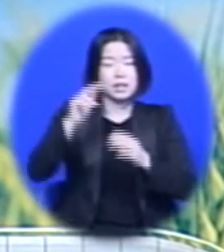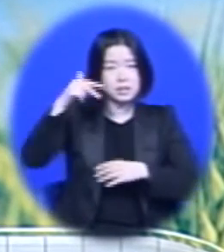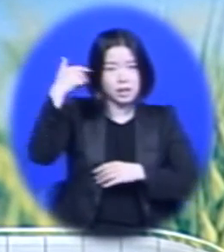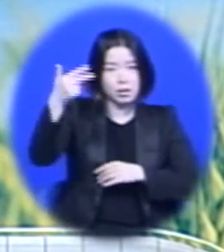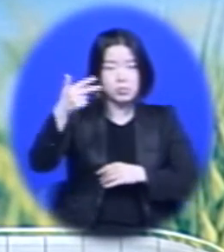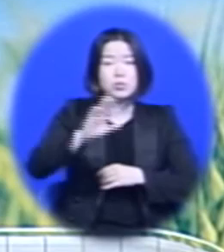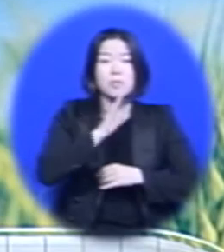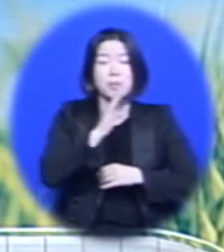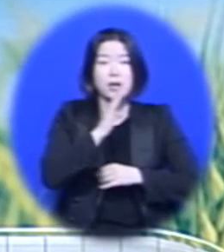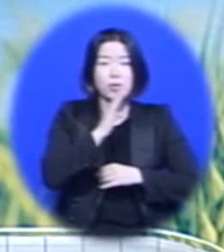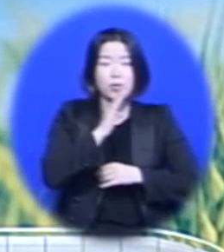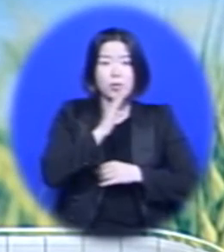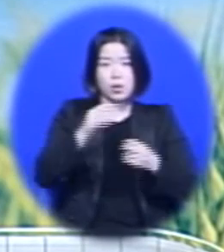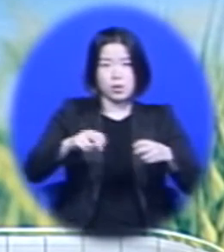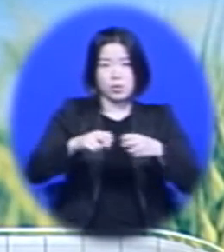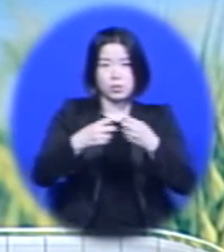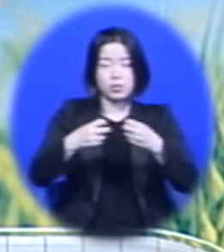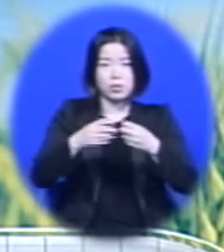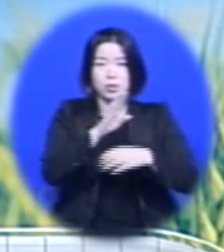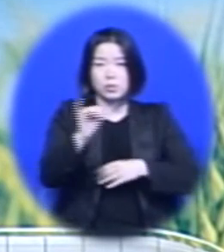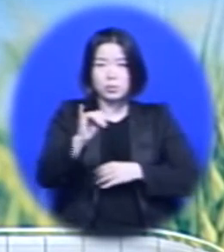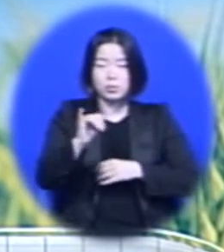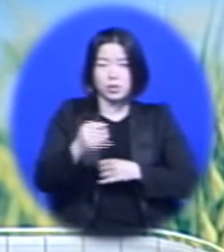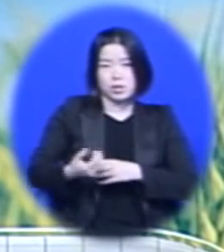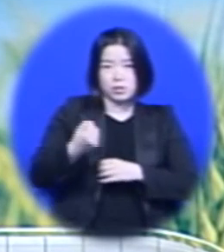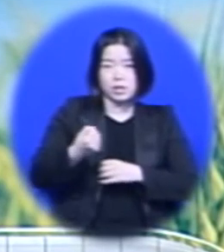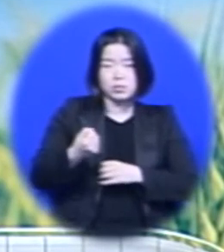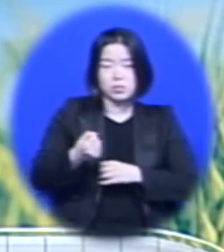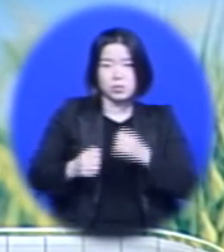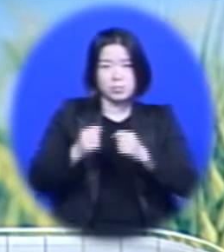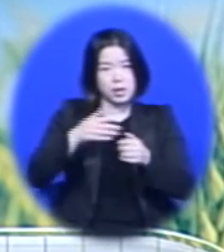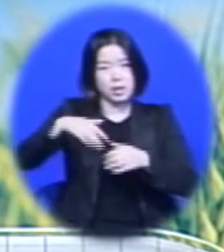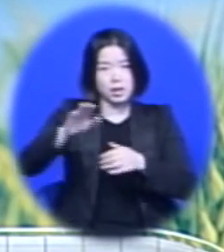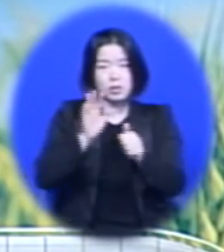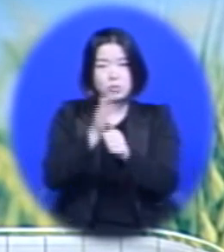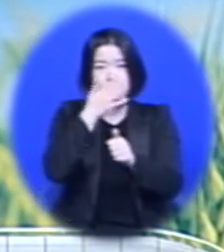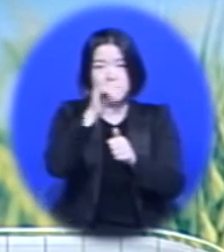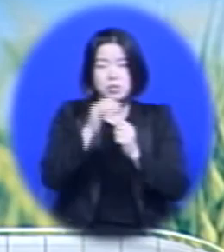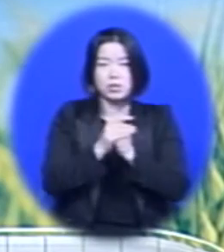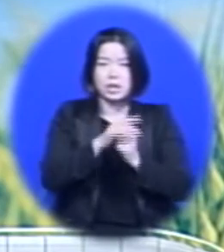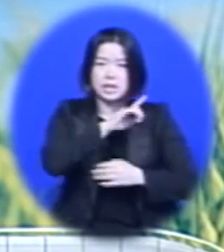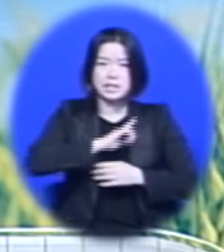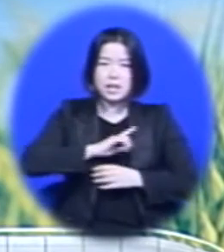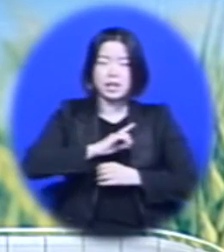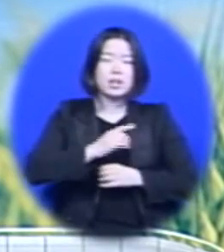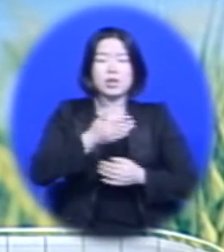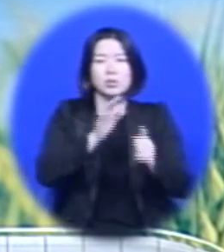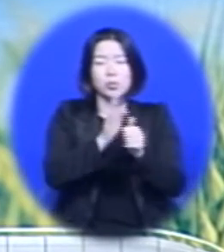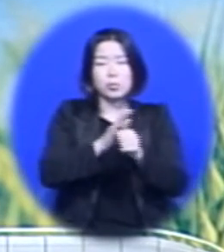바로 구호비를 들고 달려갈 수 있었습니다. 가장 도움이 필요한 절실한